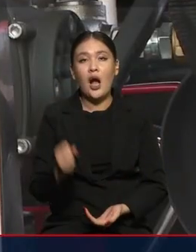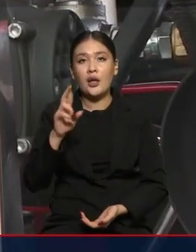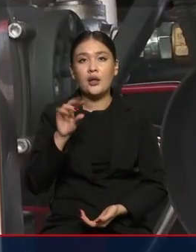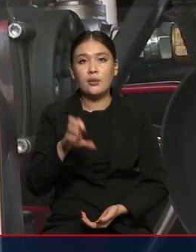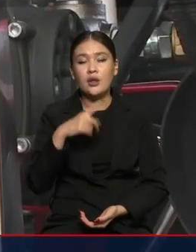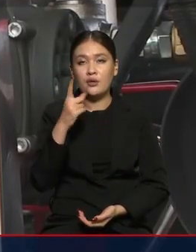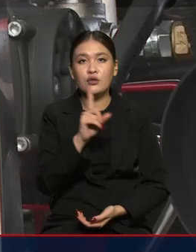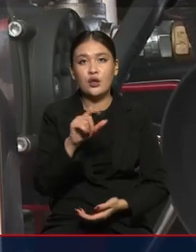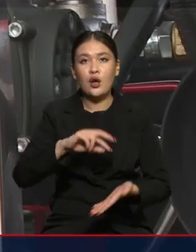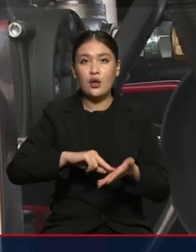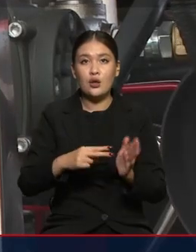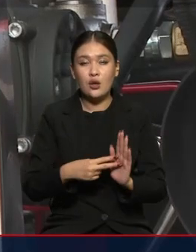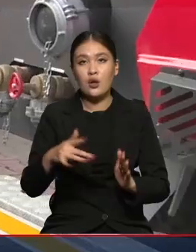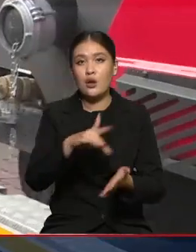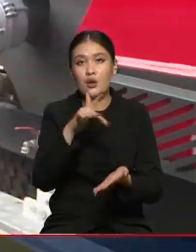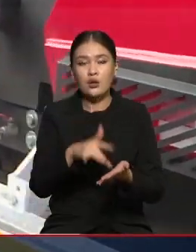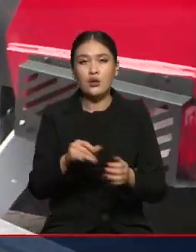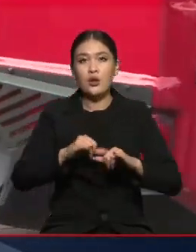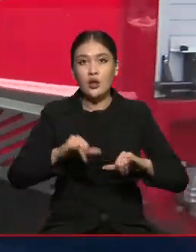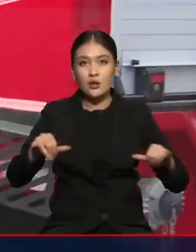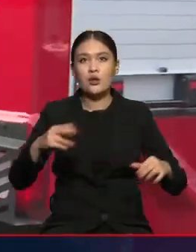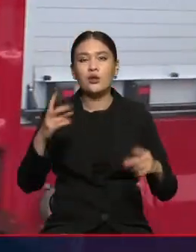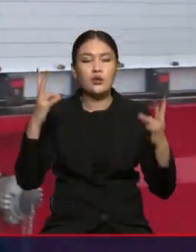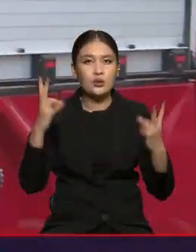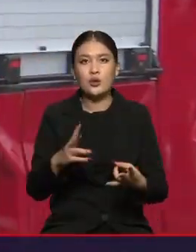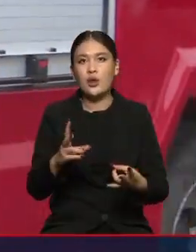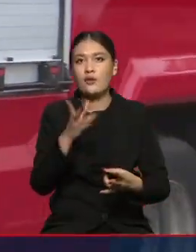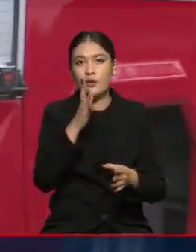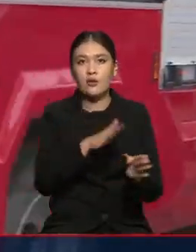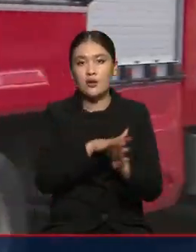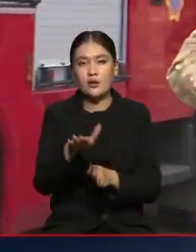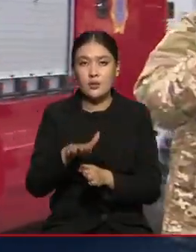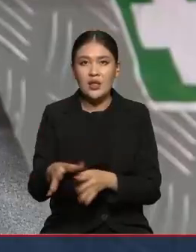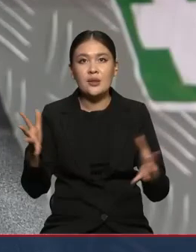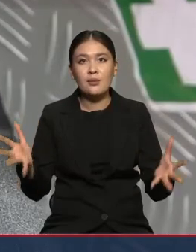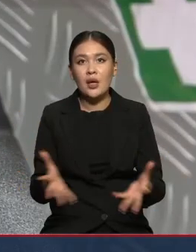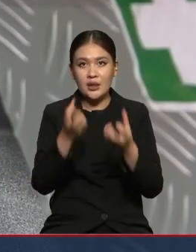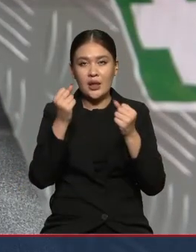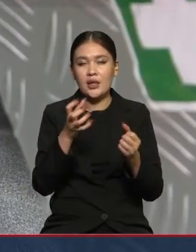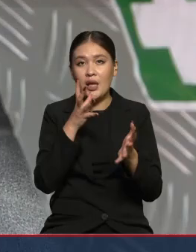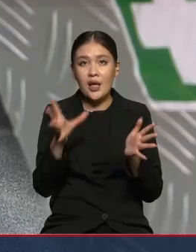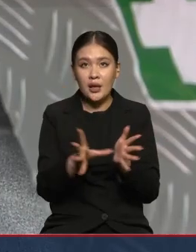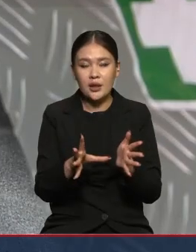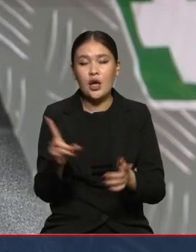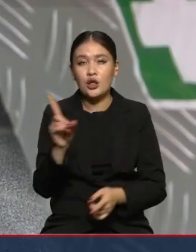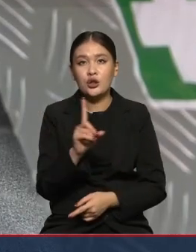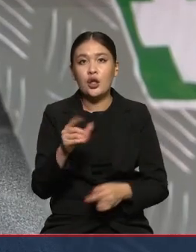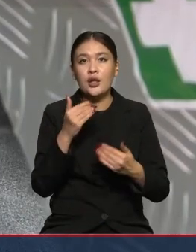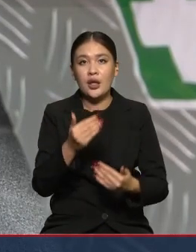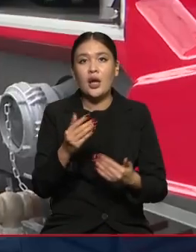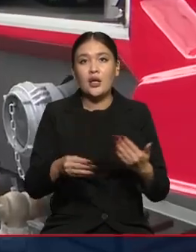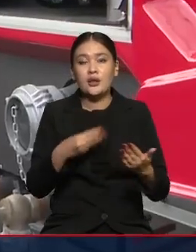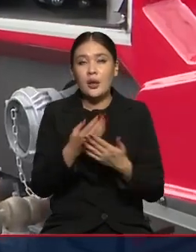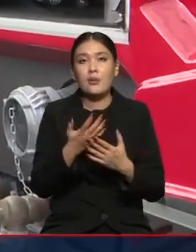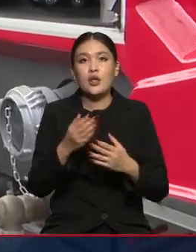отмечают, инфраструктура города стремительно растет, поэтому и требуется вовремя восполнять необходимость в спасательной технике. Там отмечают, что обеспечивают спасатели